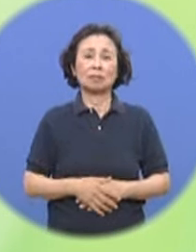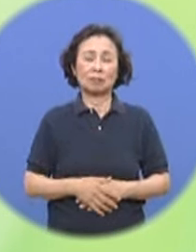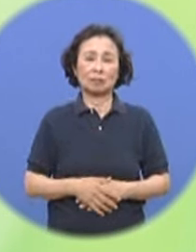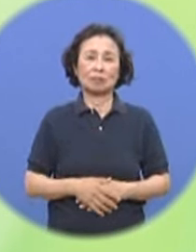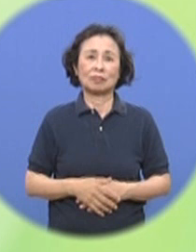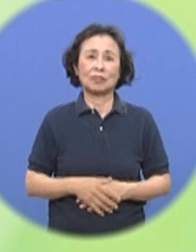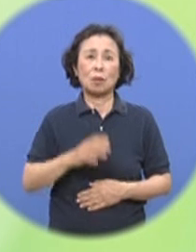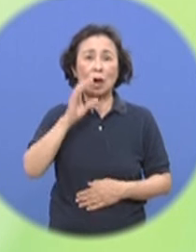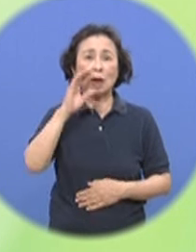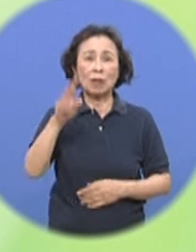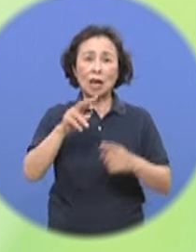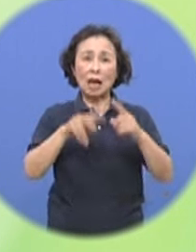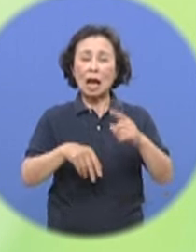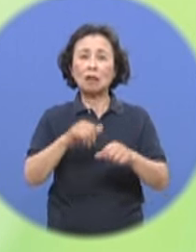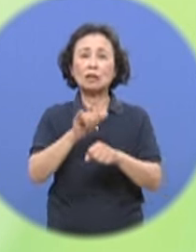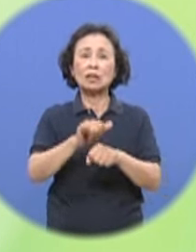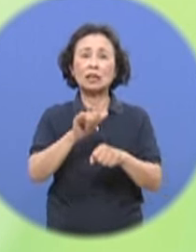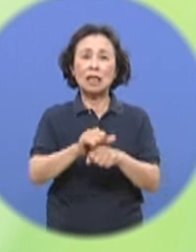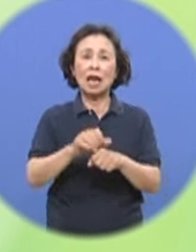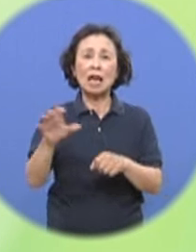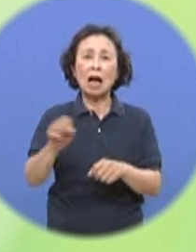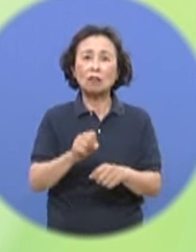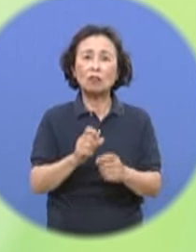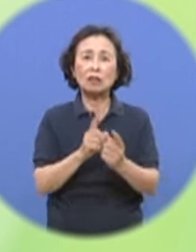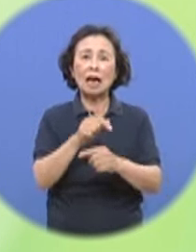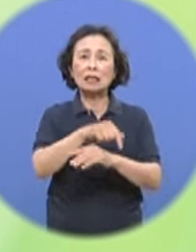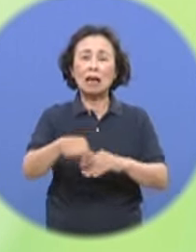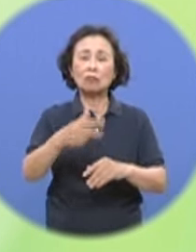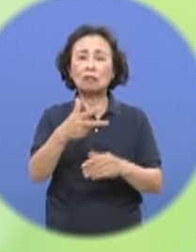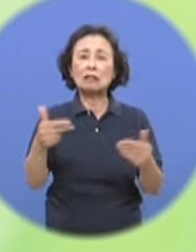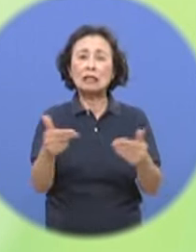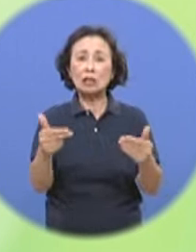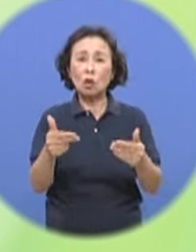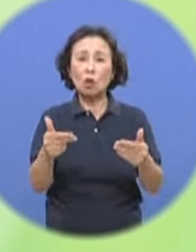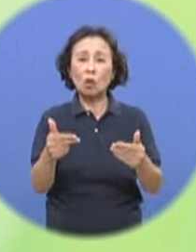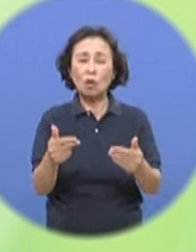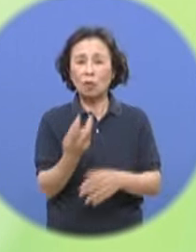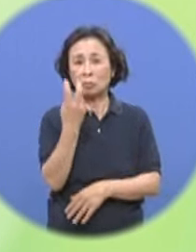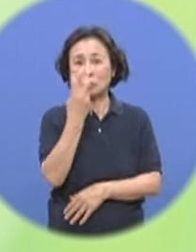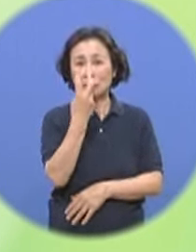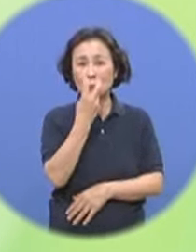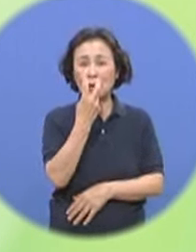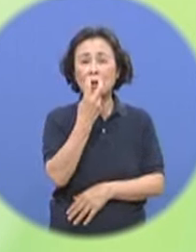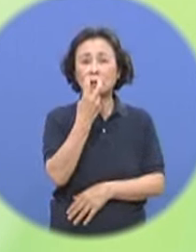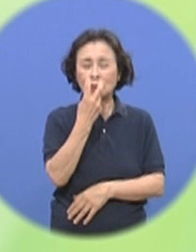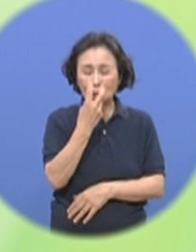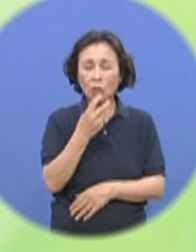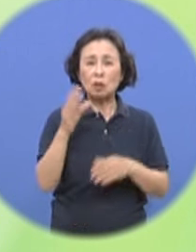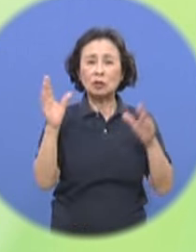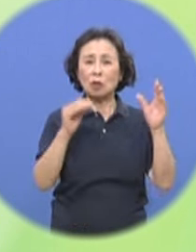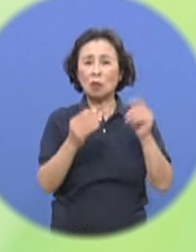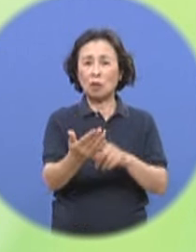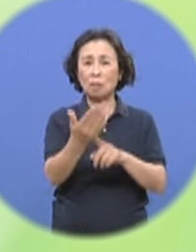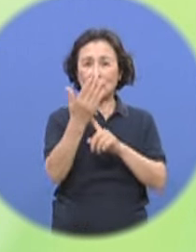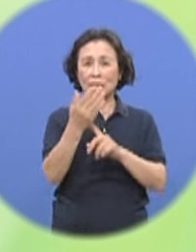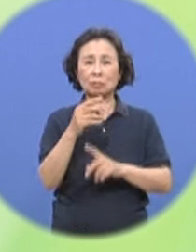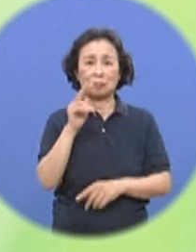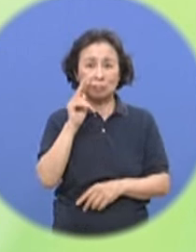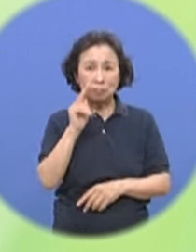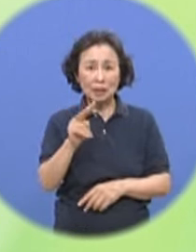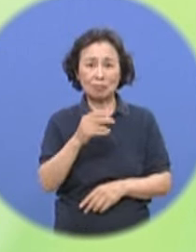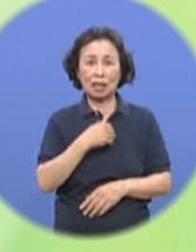介護人材確保対策事業についてと検索していただくと、研修の情報などにアクセスできます